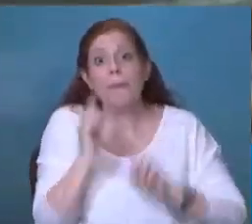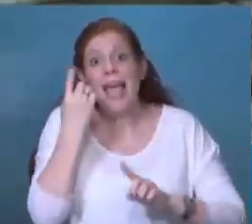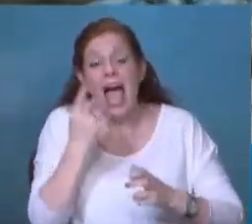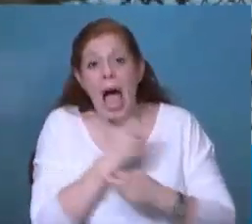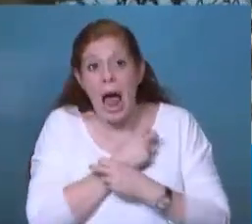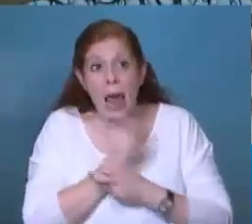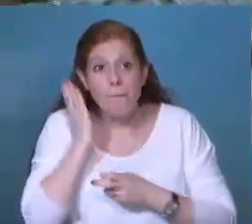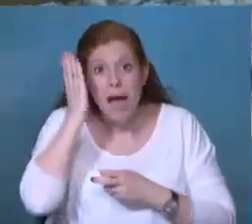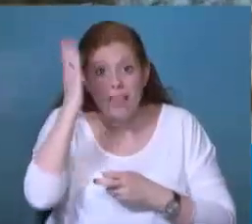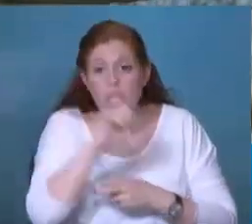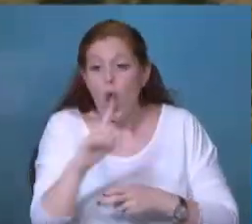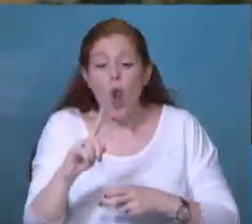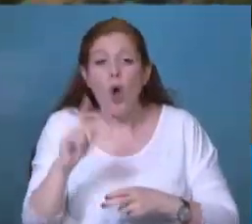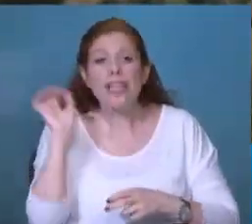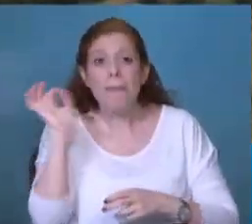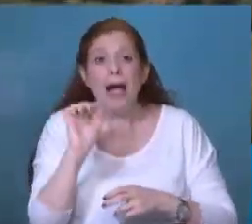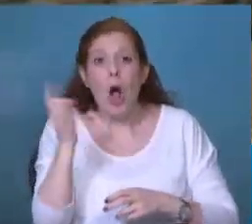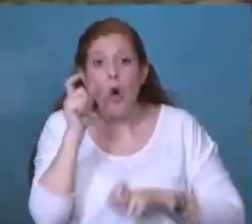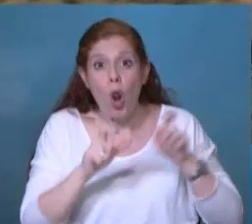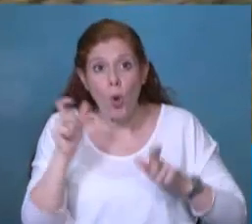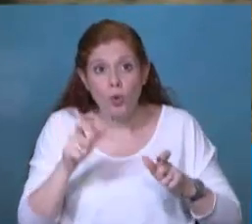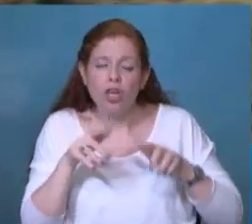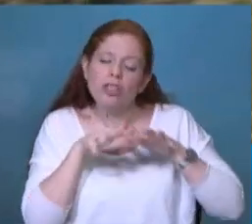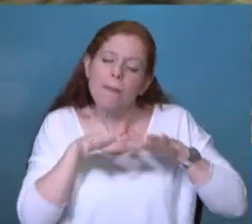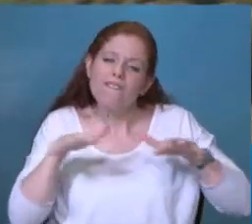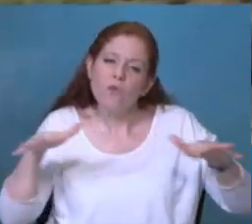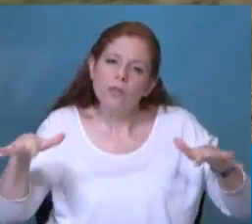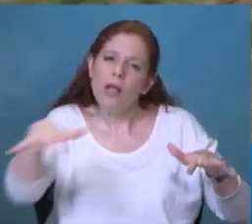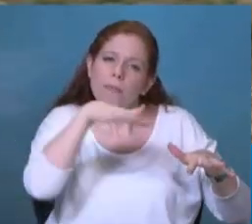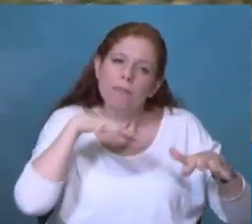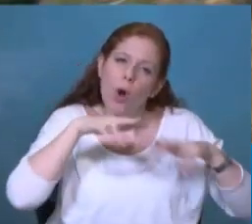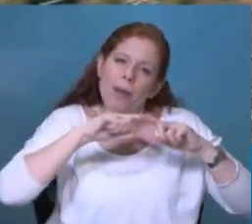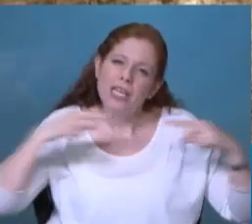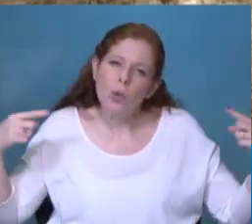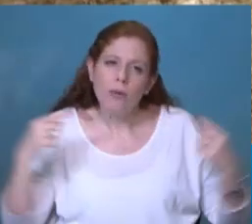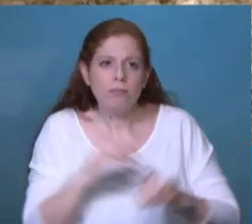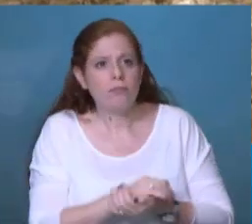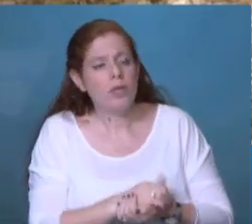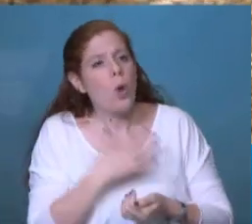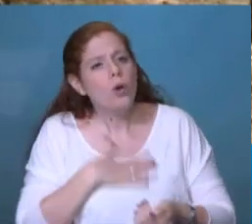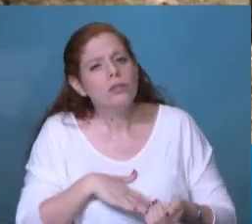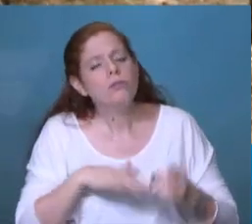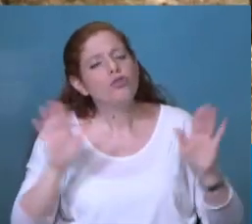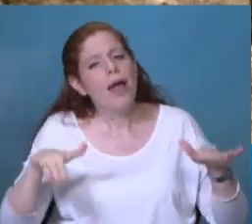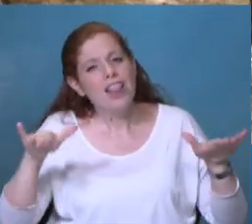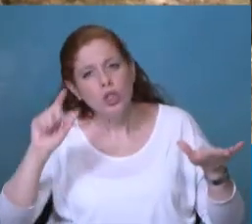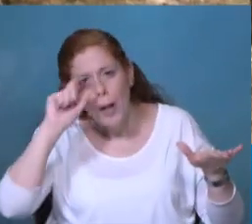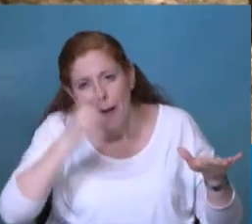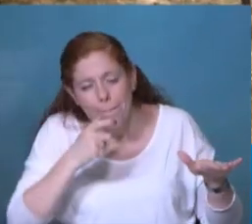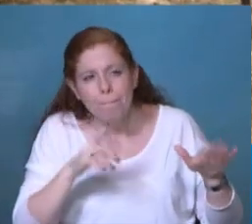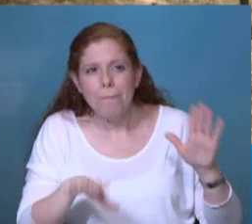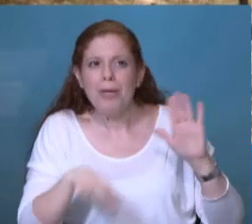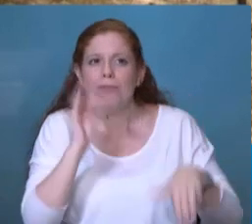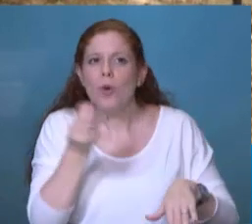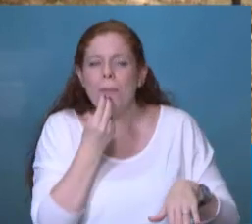לא תיפגע כל האוכלוסייה, שתהיה מפוזרת על פני אזורים נרחבים. אנחנו רוצים שנשרים ימצאו מזון, להוריד את